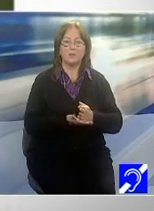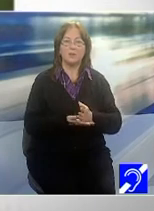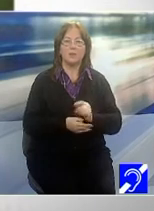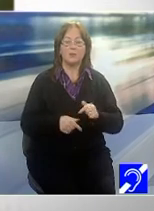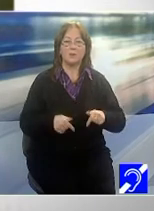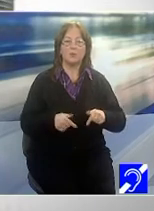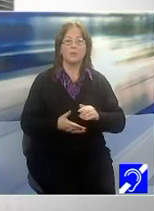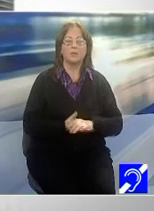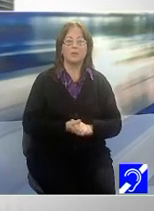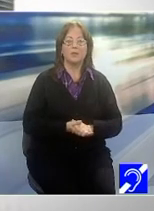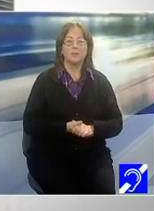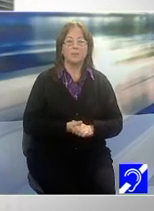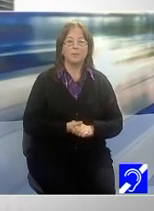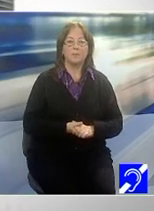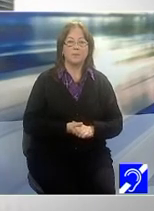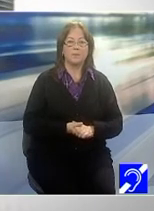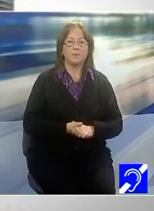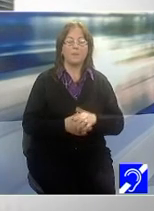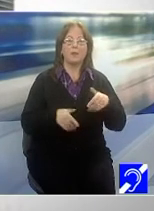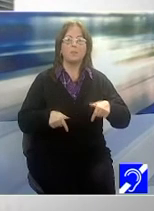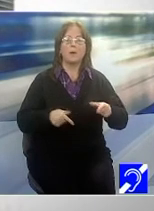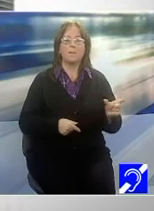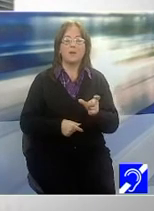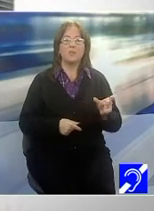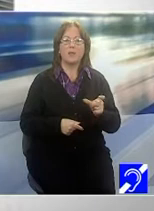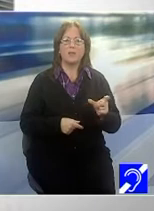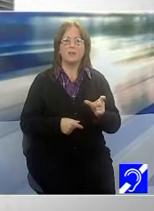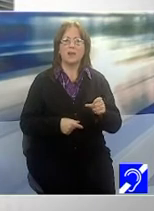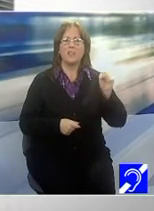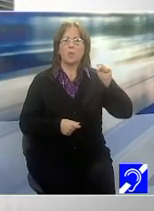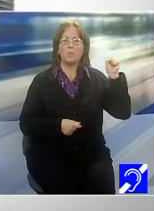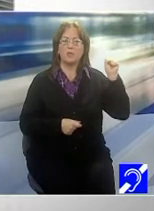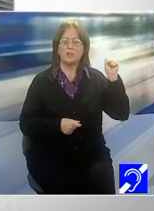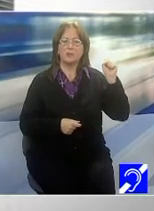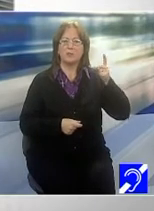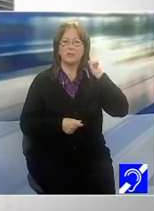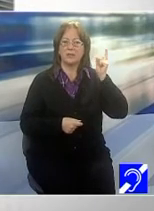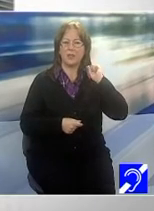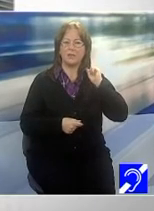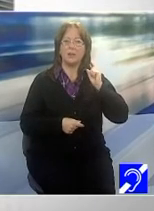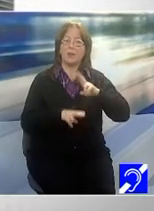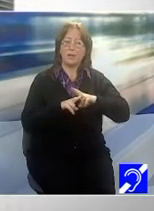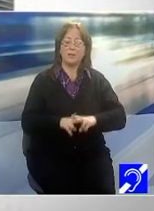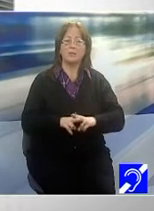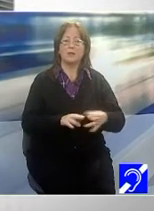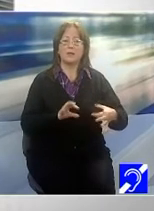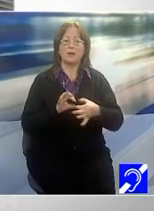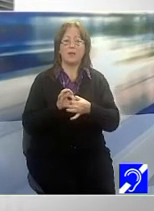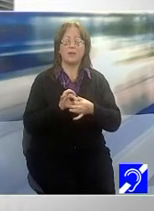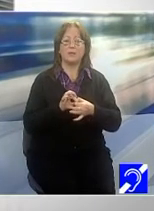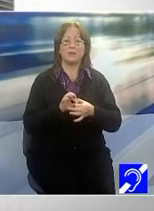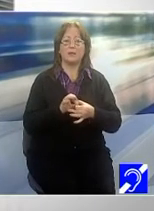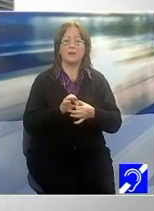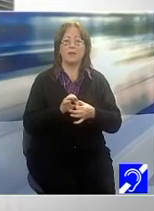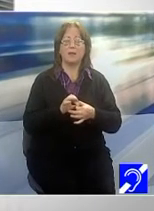Deci și pe și în perioada regimului Ceaușescu am avut o relație